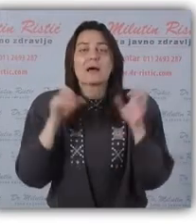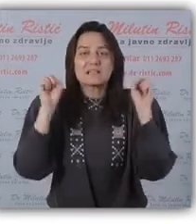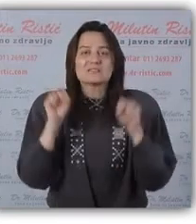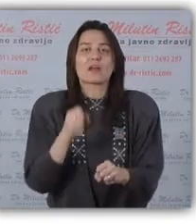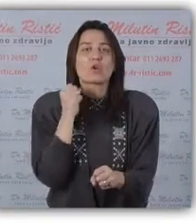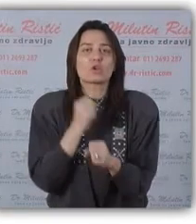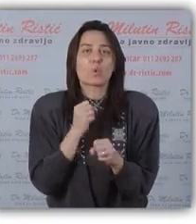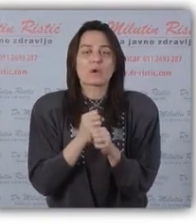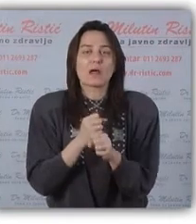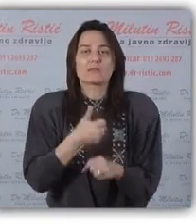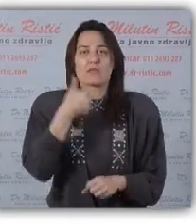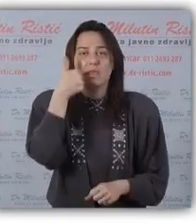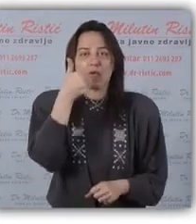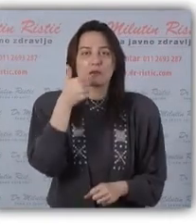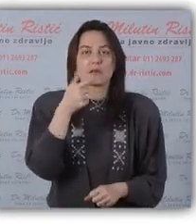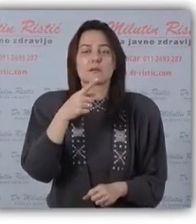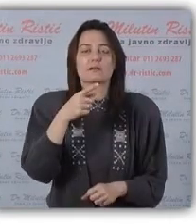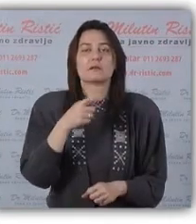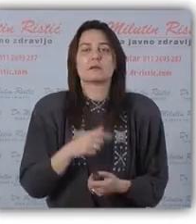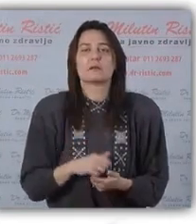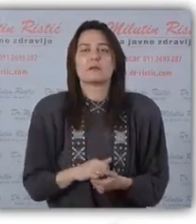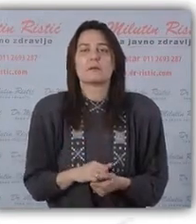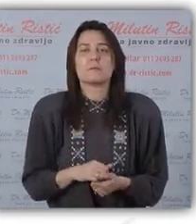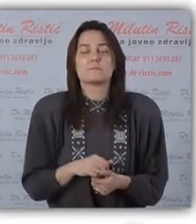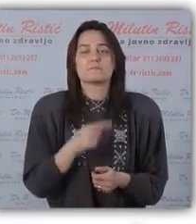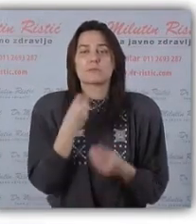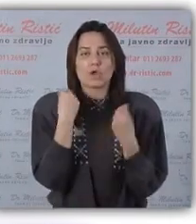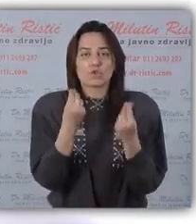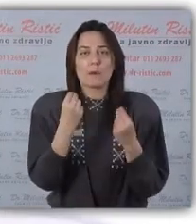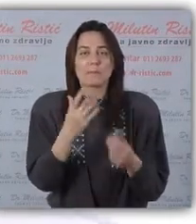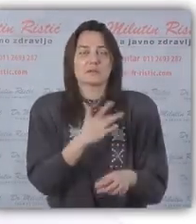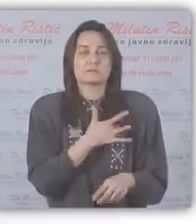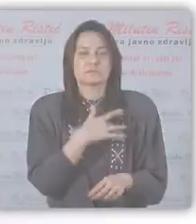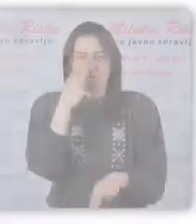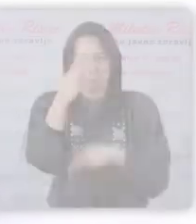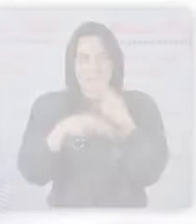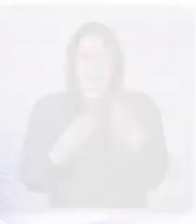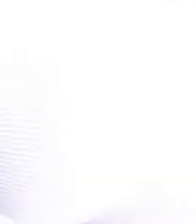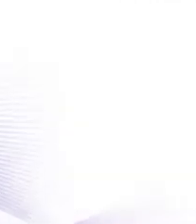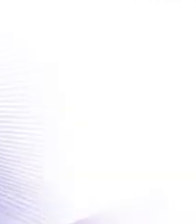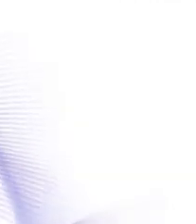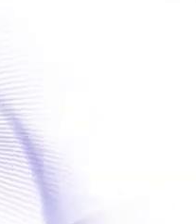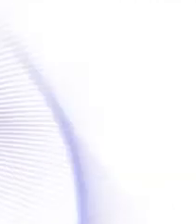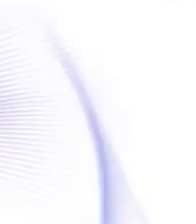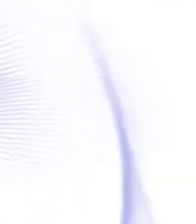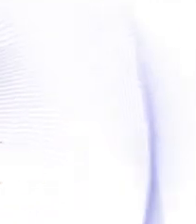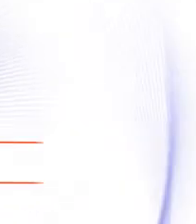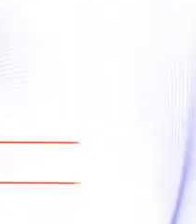čovjek trebao zaista da uradi jedan dobar kardiološki pregled.